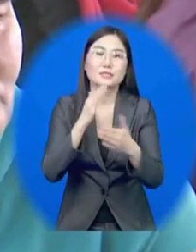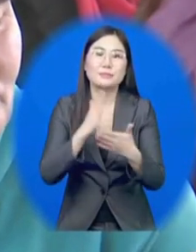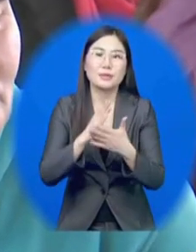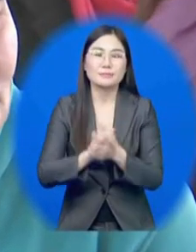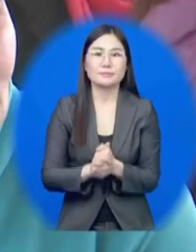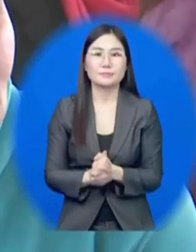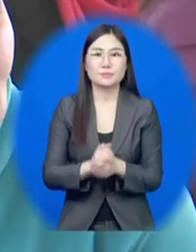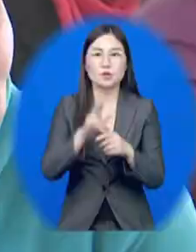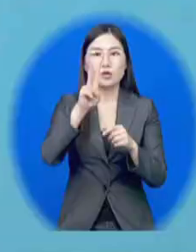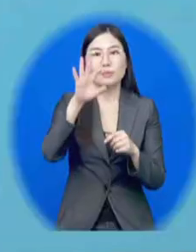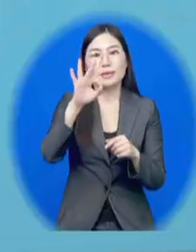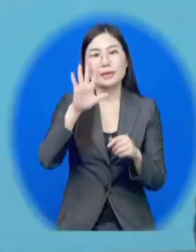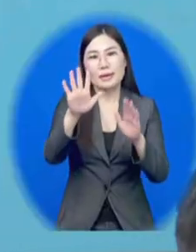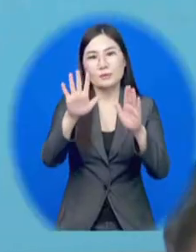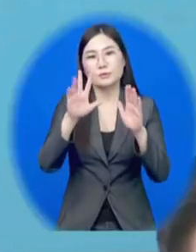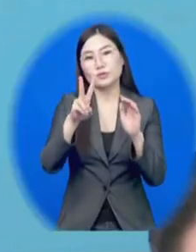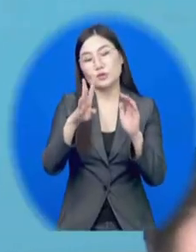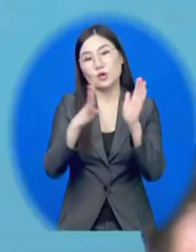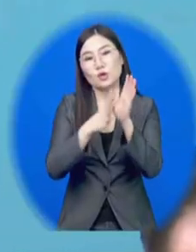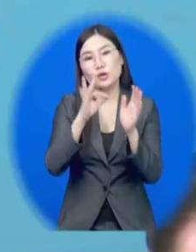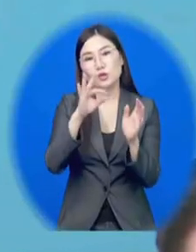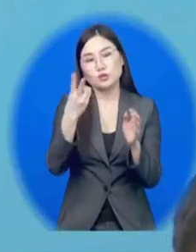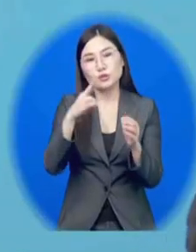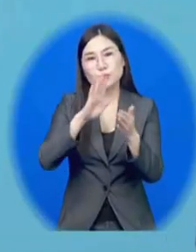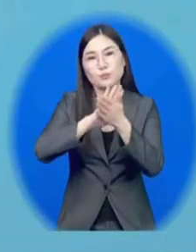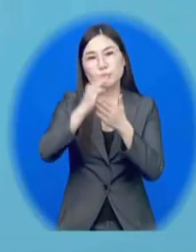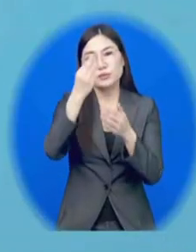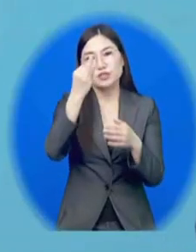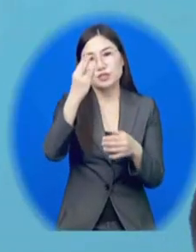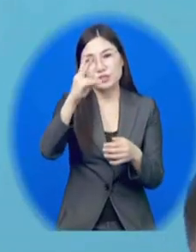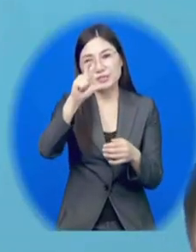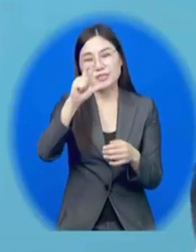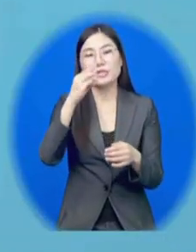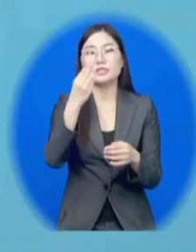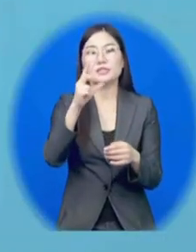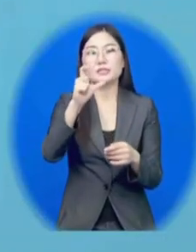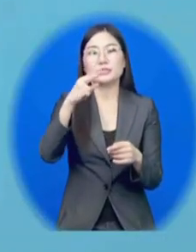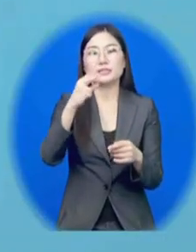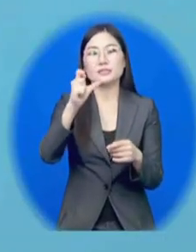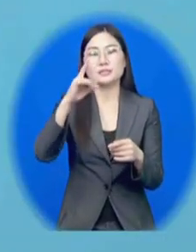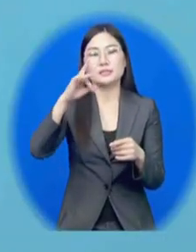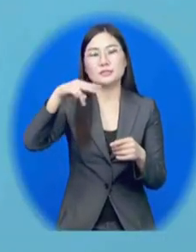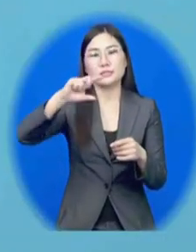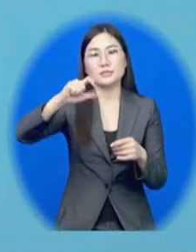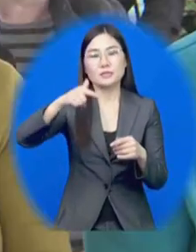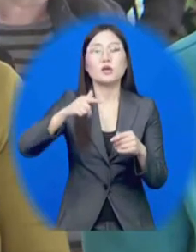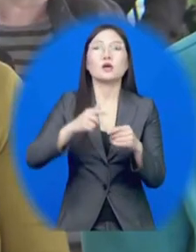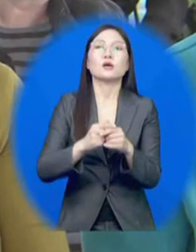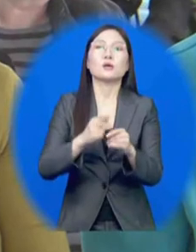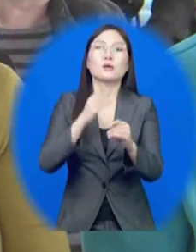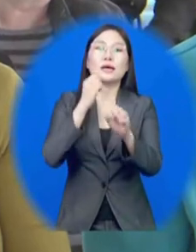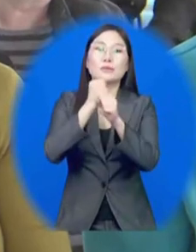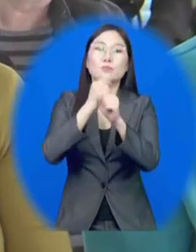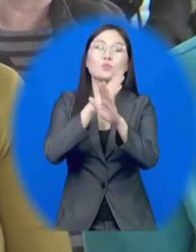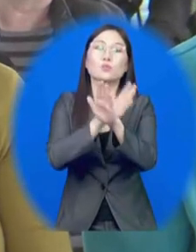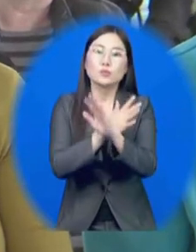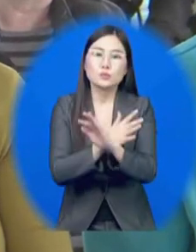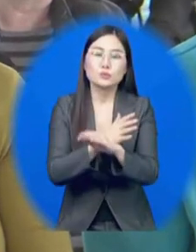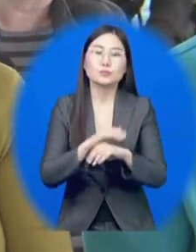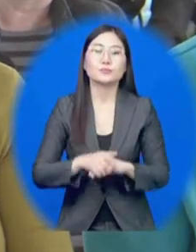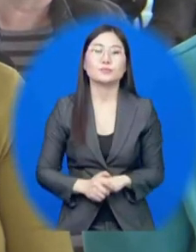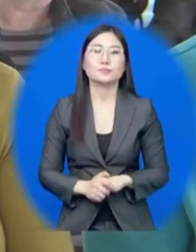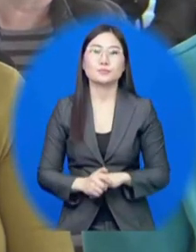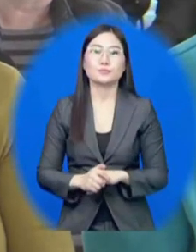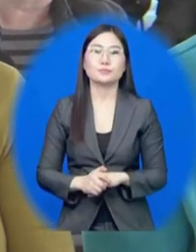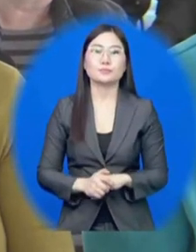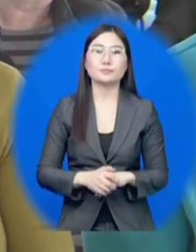онд замын хойтолд 50 хүүхдээ орто шин цэцэрлэг ашиглалтанд орсон бол дүүргийн төсвийн хөрөнгө оруулалтаар 144 дугаар цэцэрлэгийн гадна талбай иж бүрэн